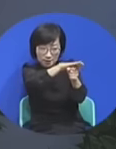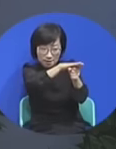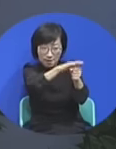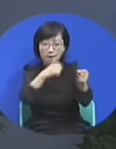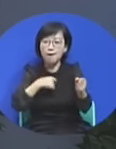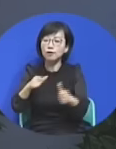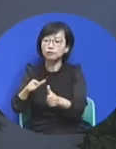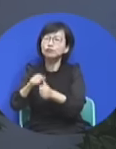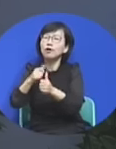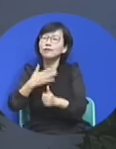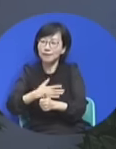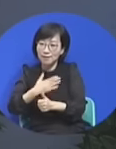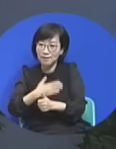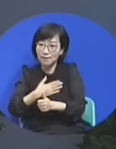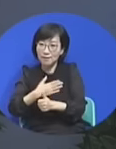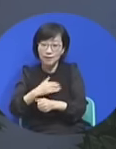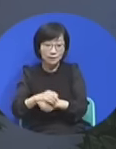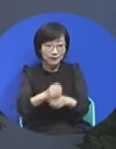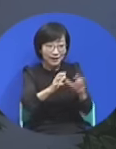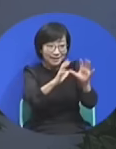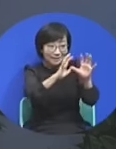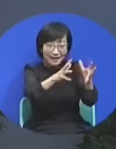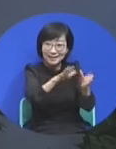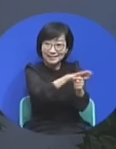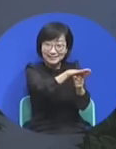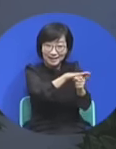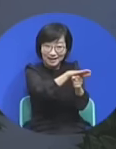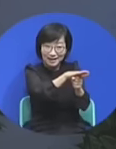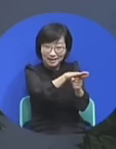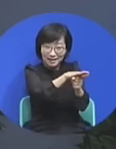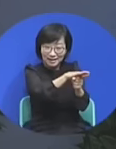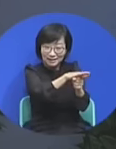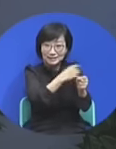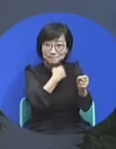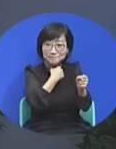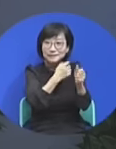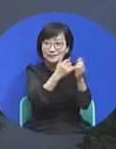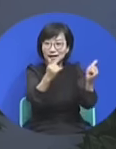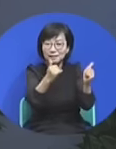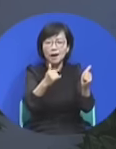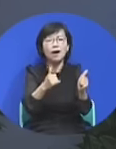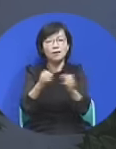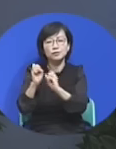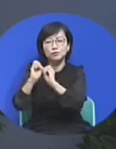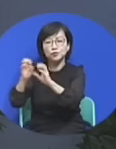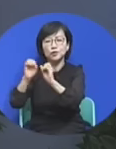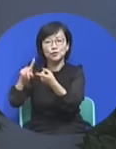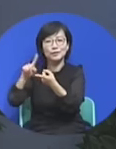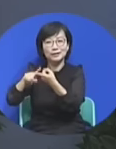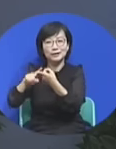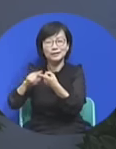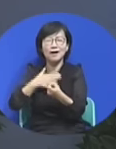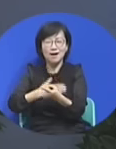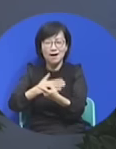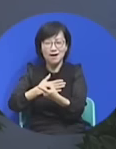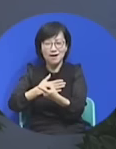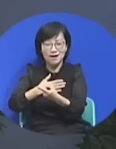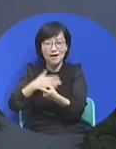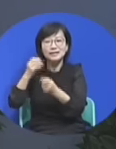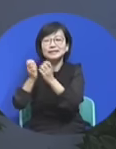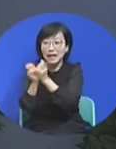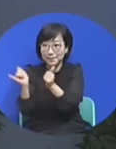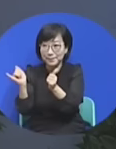나라 사랑이란 말은 전도가 무엇인지 아는 사람입니다. A person who knows evangelism can save the and love the